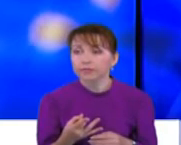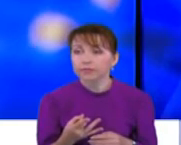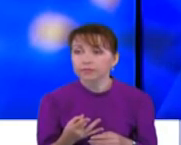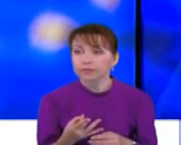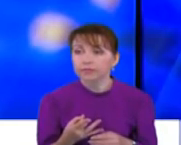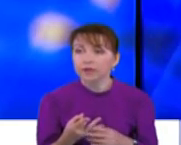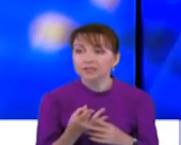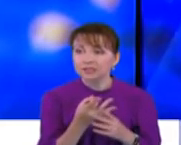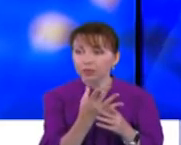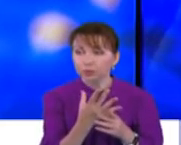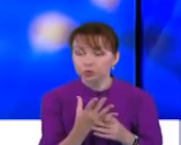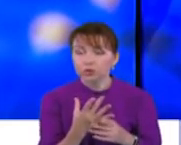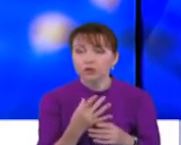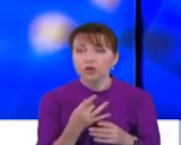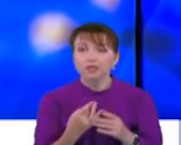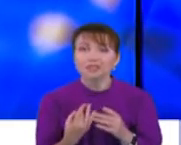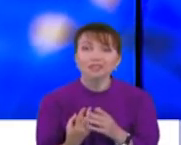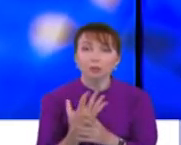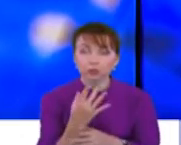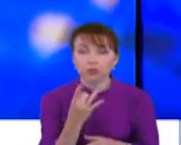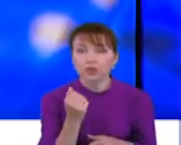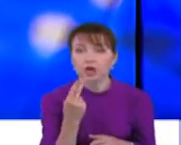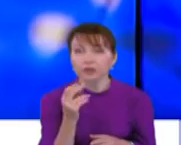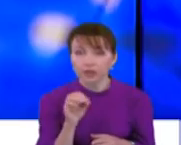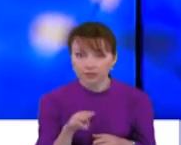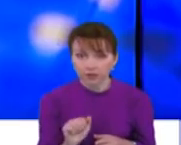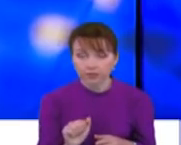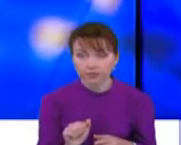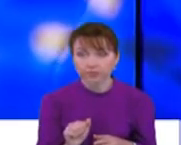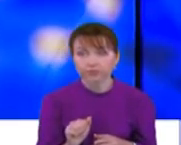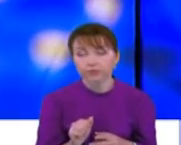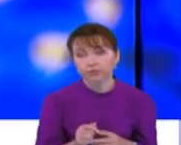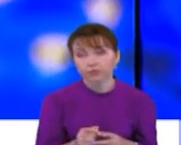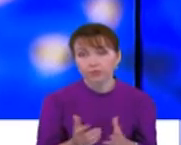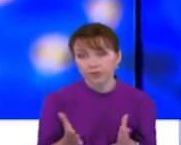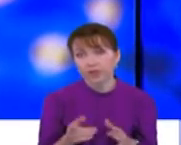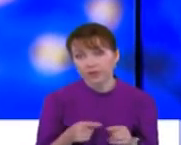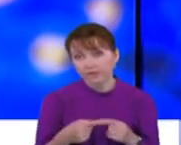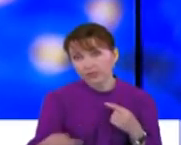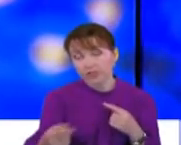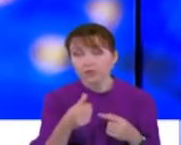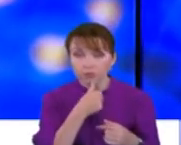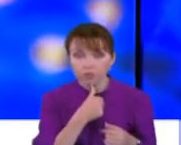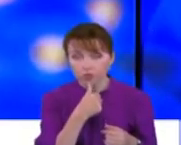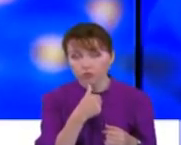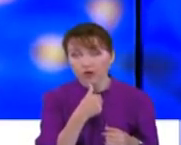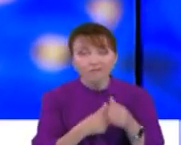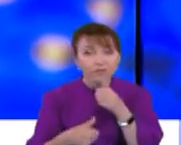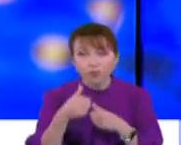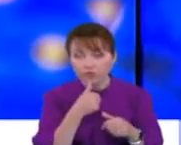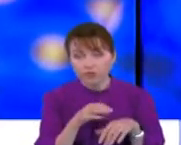наприклад, ракетних комплексів, ракет на такій відстані проводити випробування. І